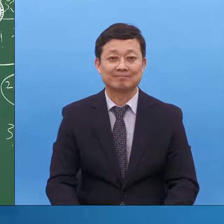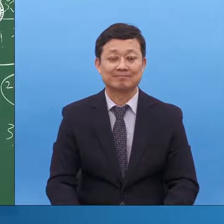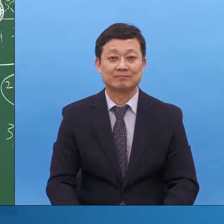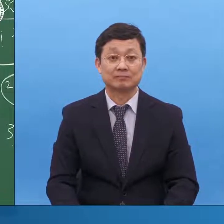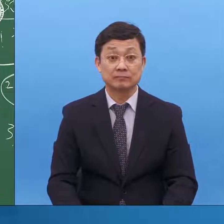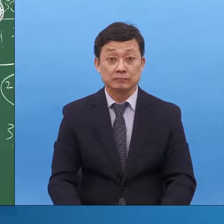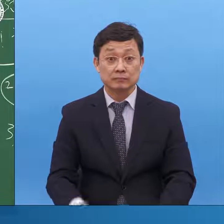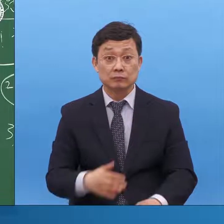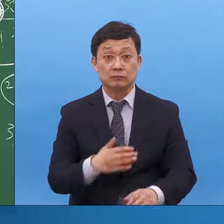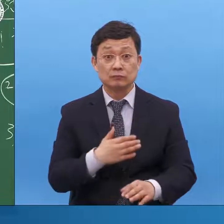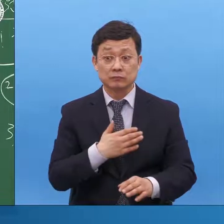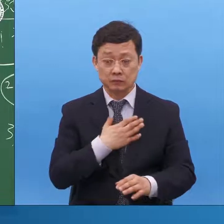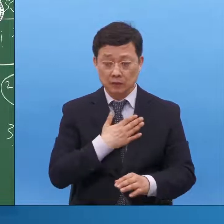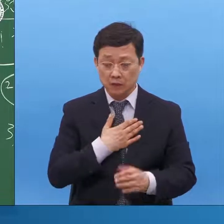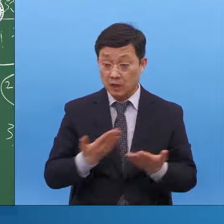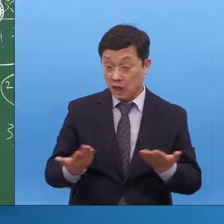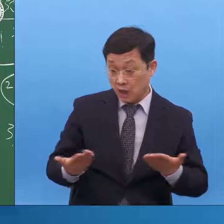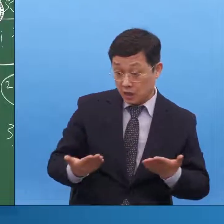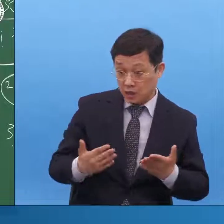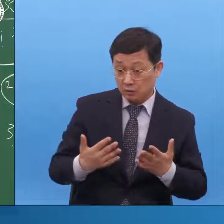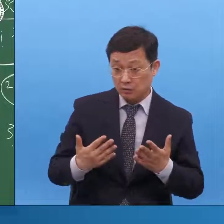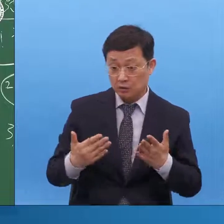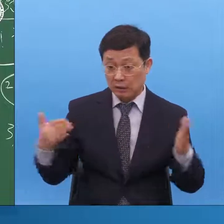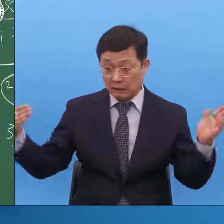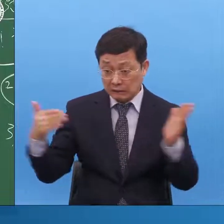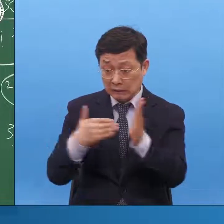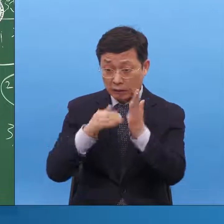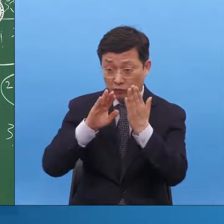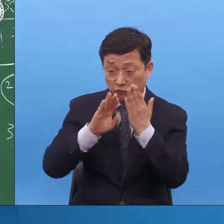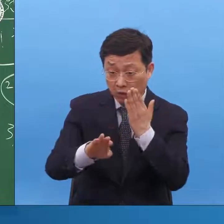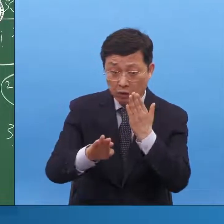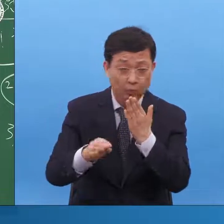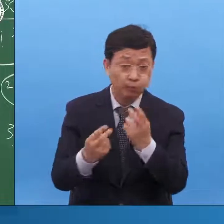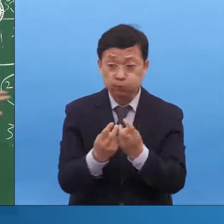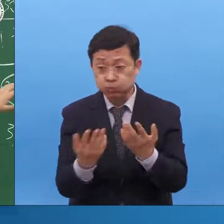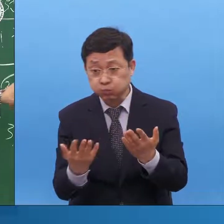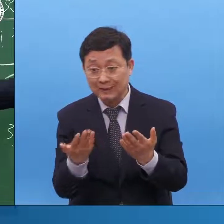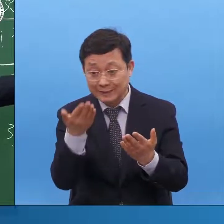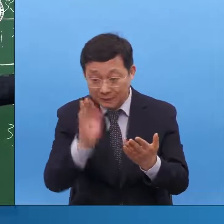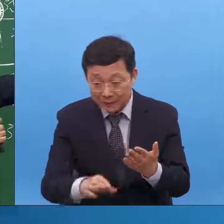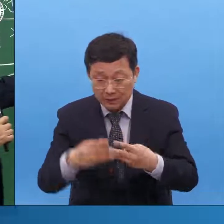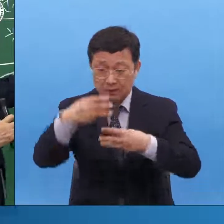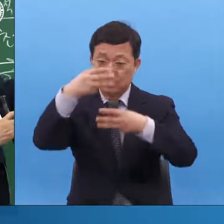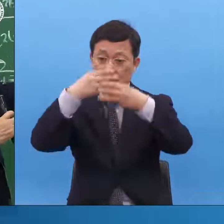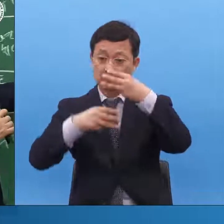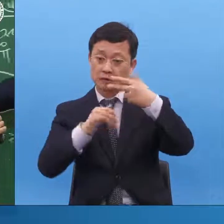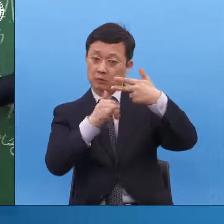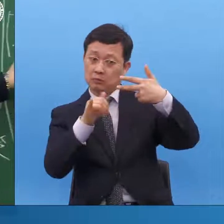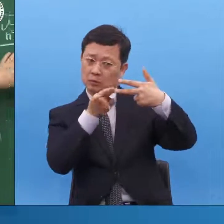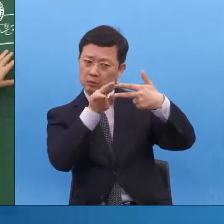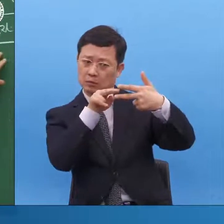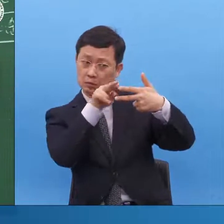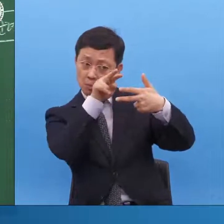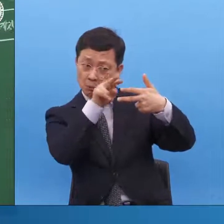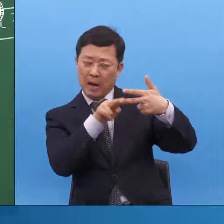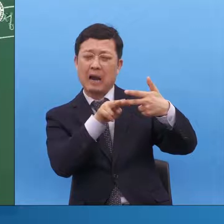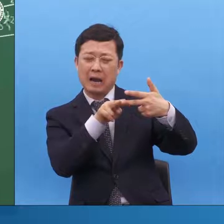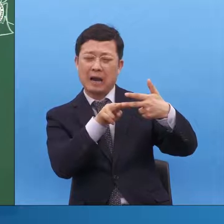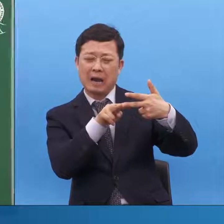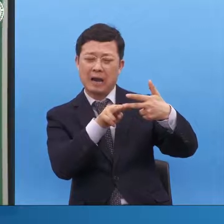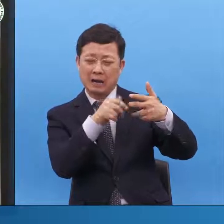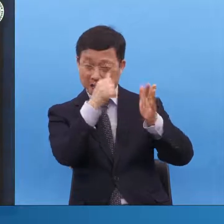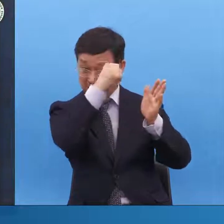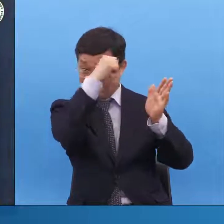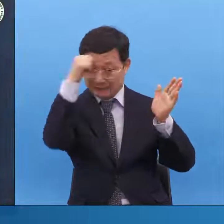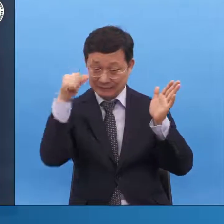어떻게 했냐 이까지는 우리가 렘넌트를 볼 수 없지만 렘넌트 7명이 본 거예요. Then perhaps our remnants might not be able to see as far as what's going to happen when I finish all of my